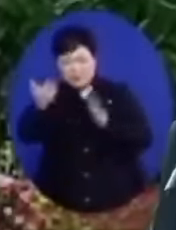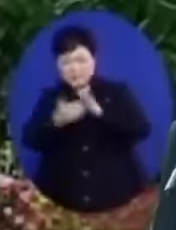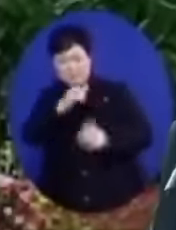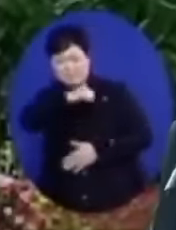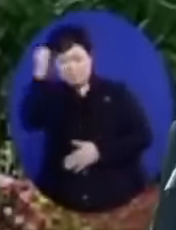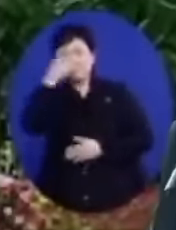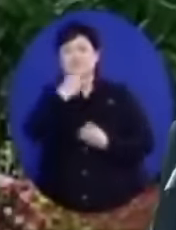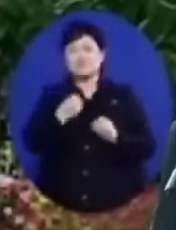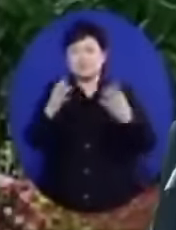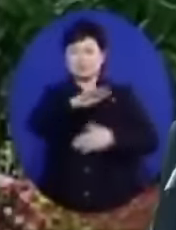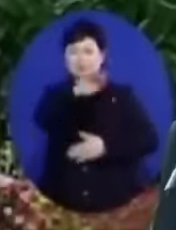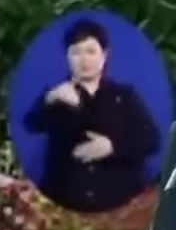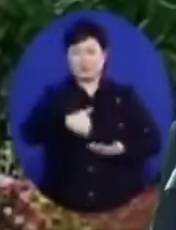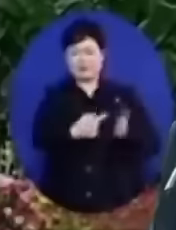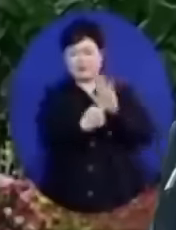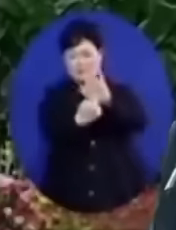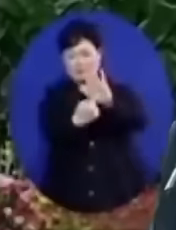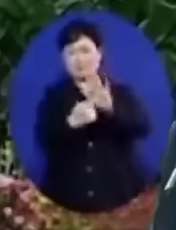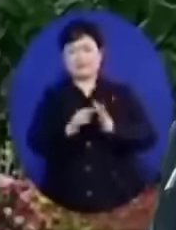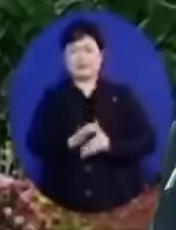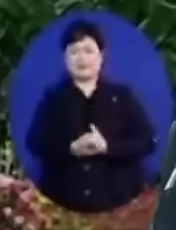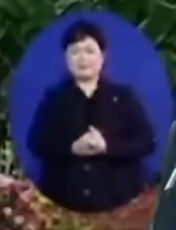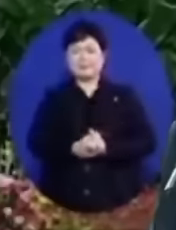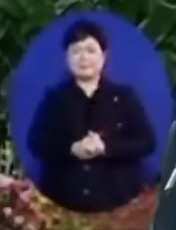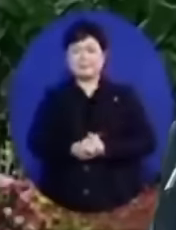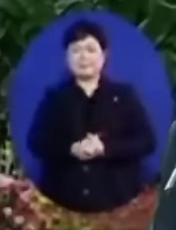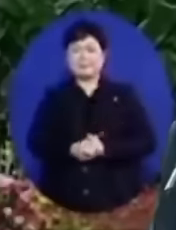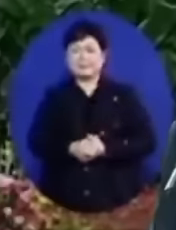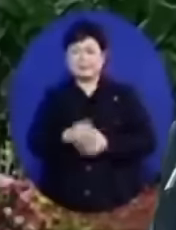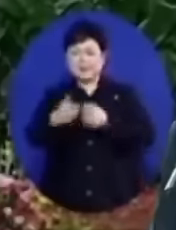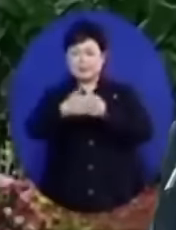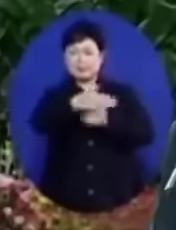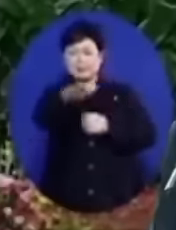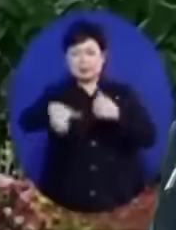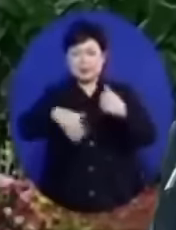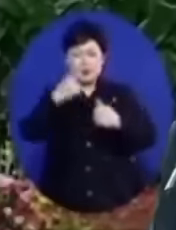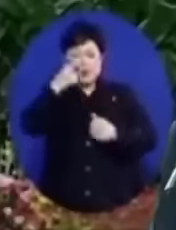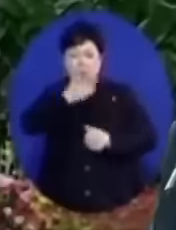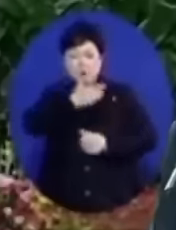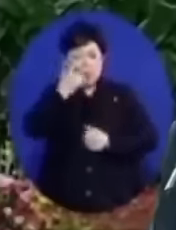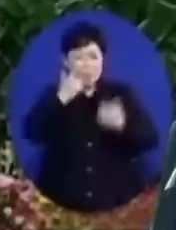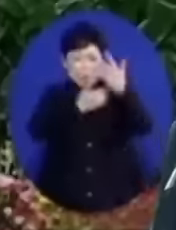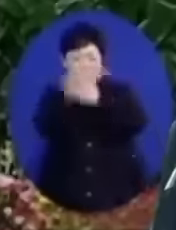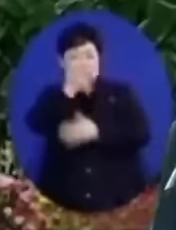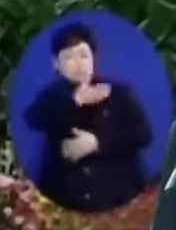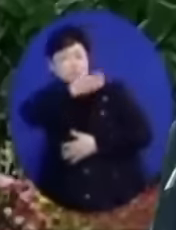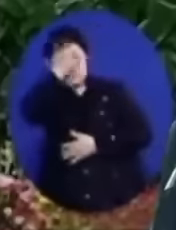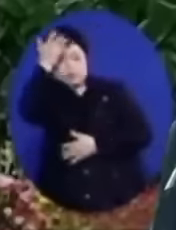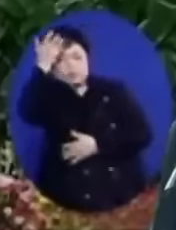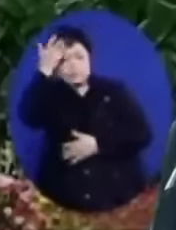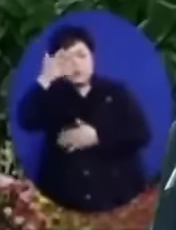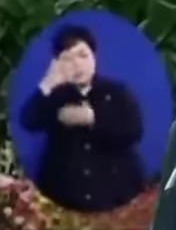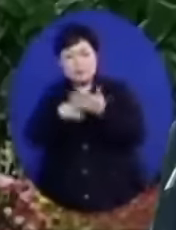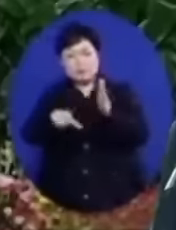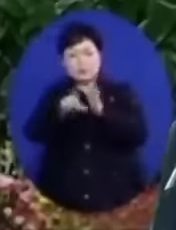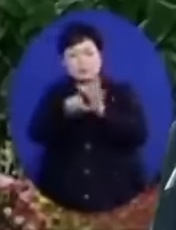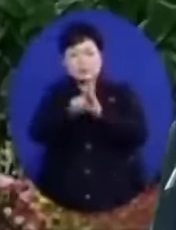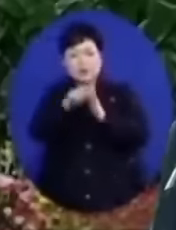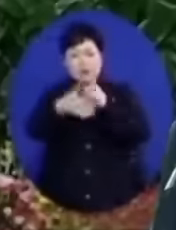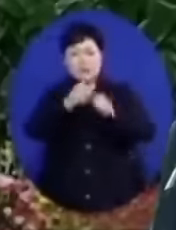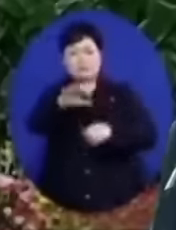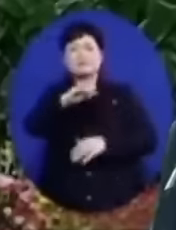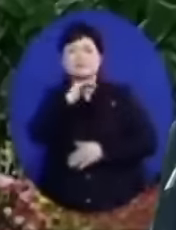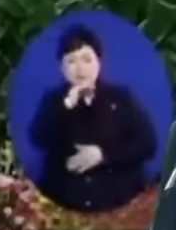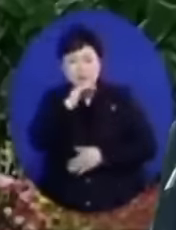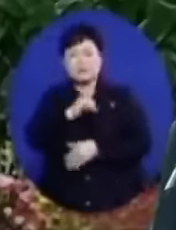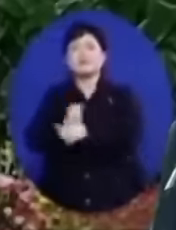축복으로 우리에게 다가오는 것입니다. 그러므로 우리는 환상이나 꿈을 받기 위하여 하나님을 바라보며 기다려야 하는 것입니다.